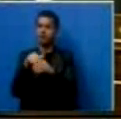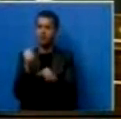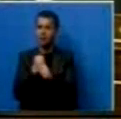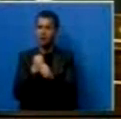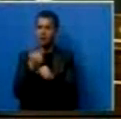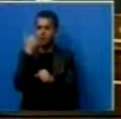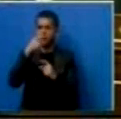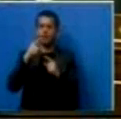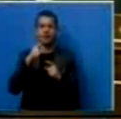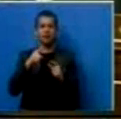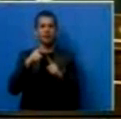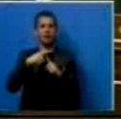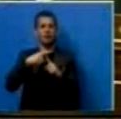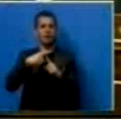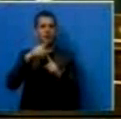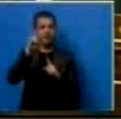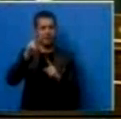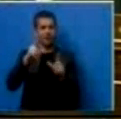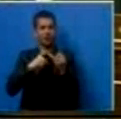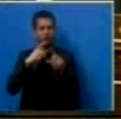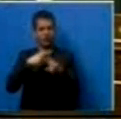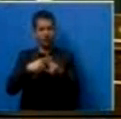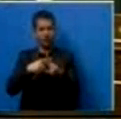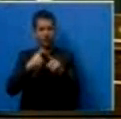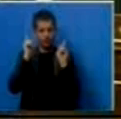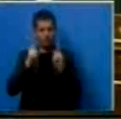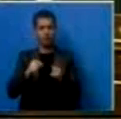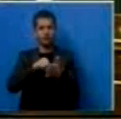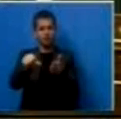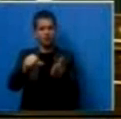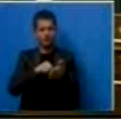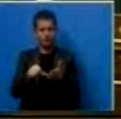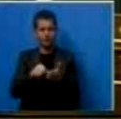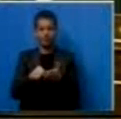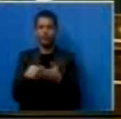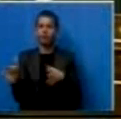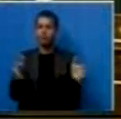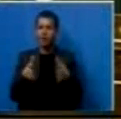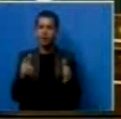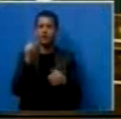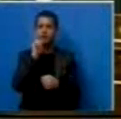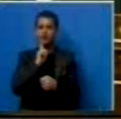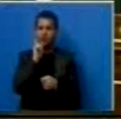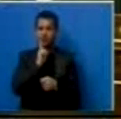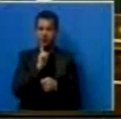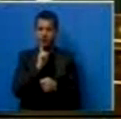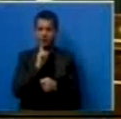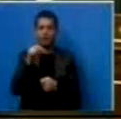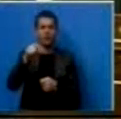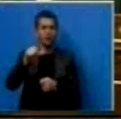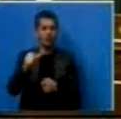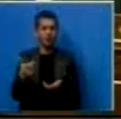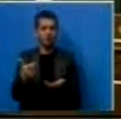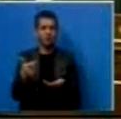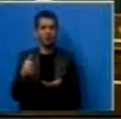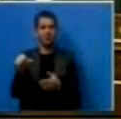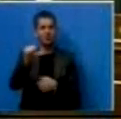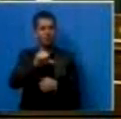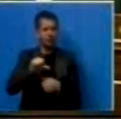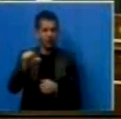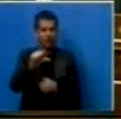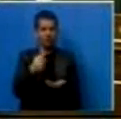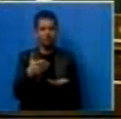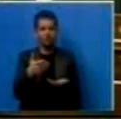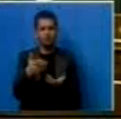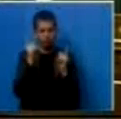hiqet TVSH-ja 16% në produktet bazë? Miell, sheqer, krip, vaj, pse nuk po